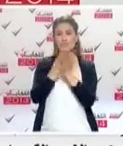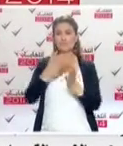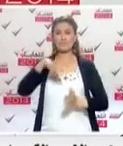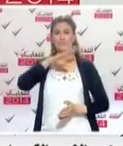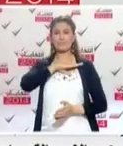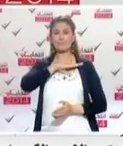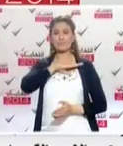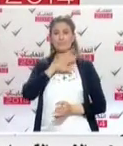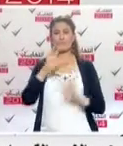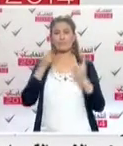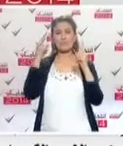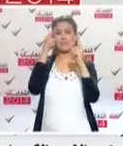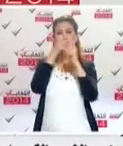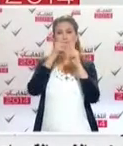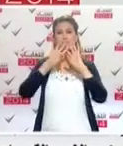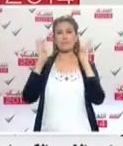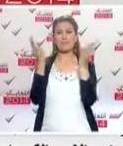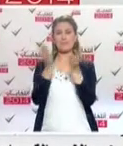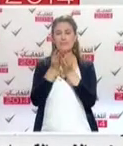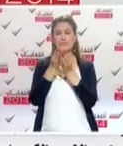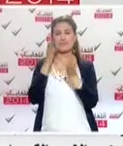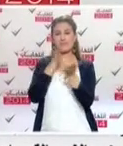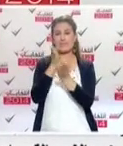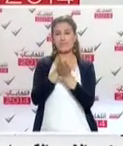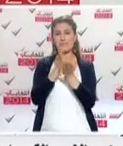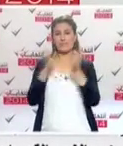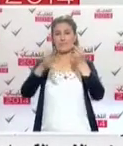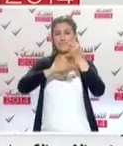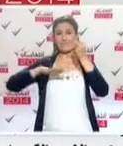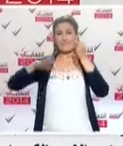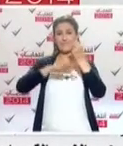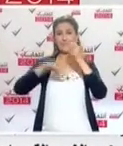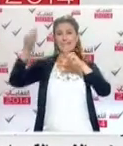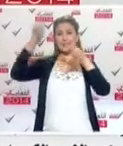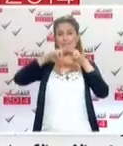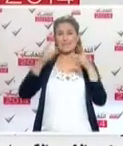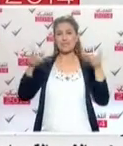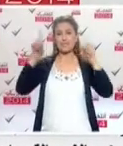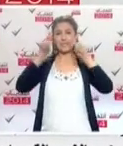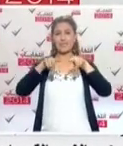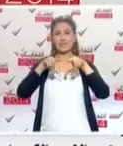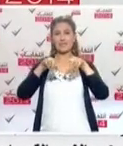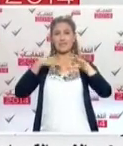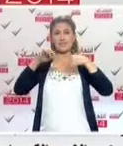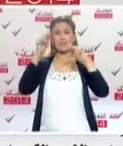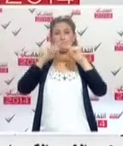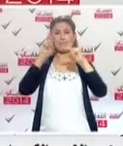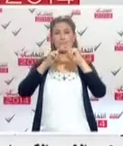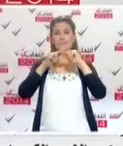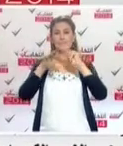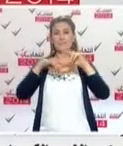فينا. تحقيق هذه المطالب المشروعة يتطلب بنية تحتية. من الضروري إعادة شبكة الخطوط